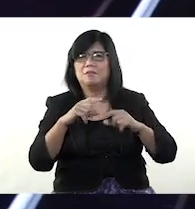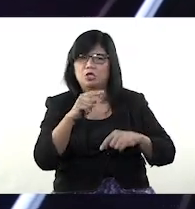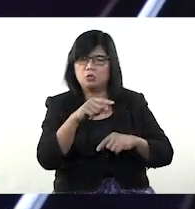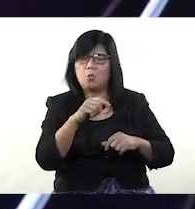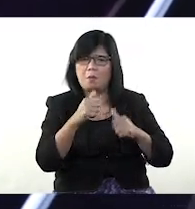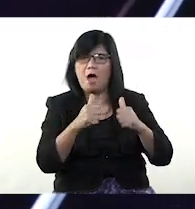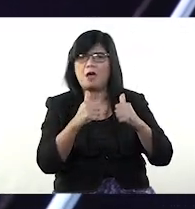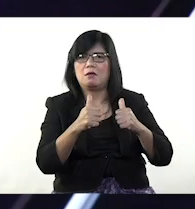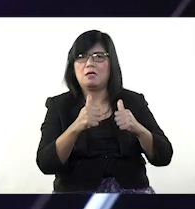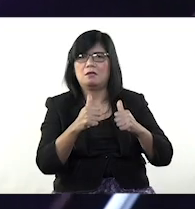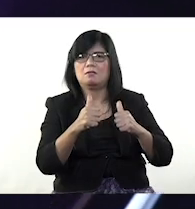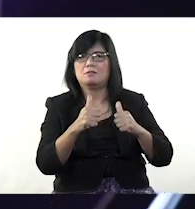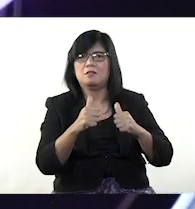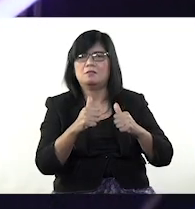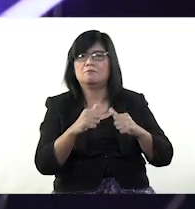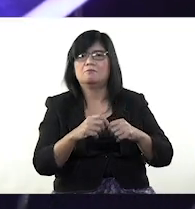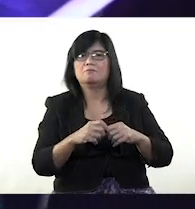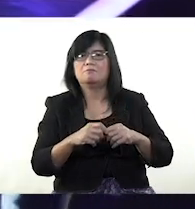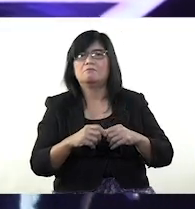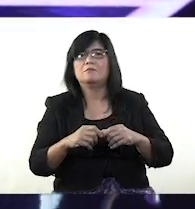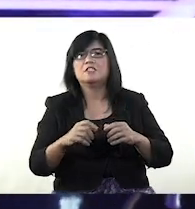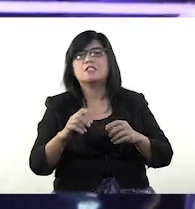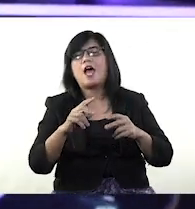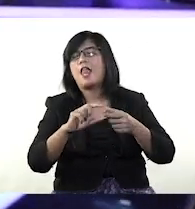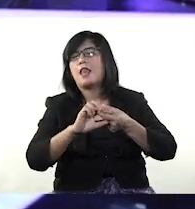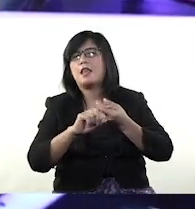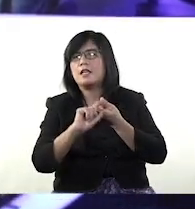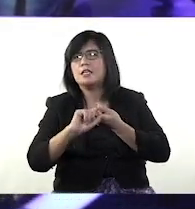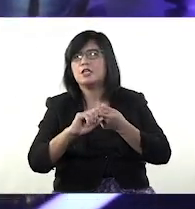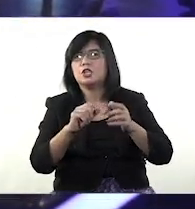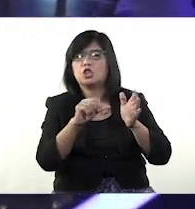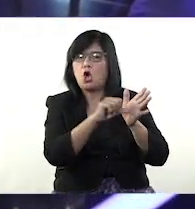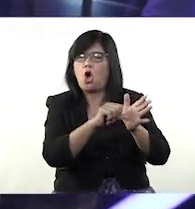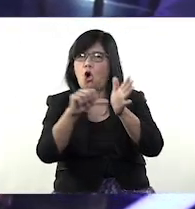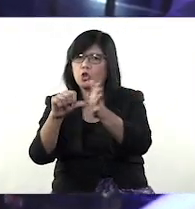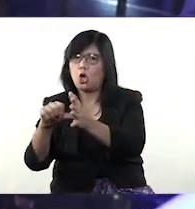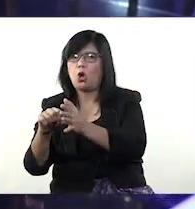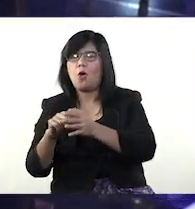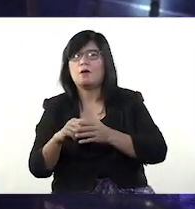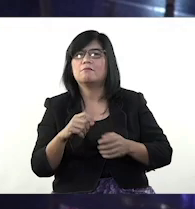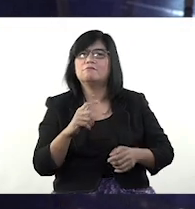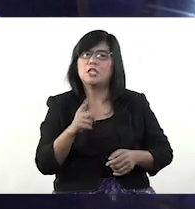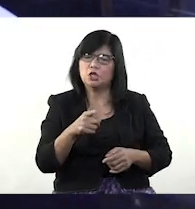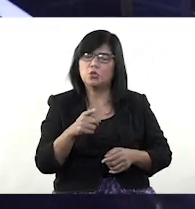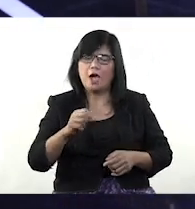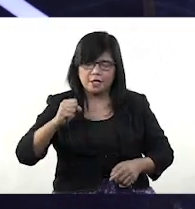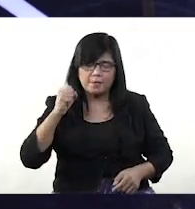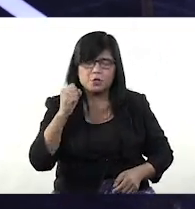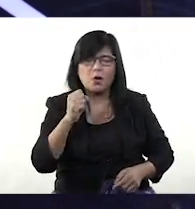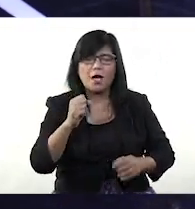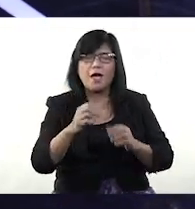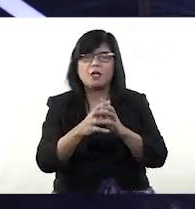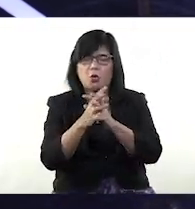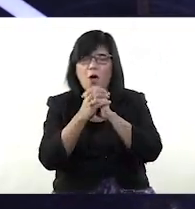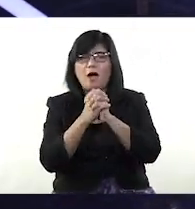Hai adanya oknum-oknum yang ngaco aja Hai nah itu yang harus kita perjuangkan dijual kita doakan agar